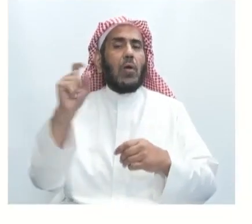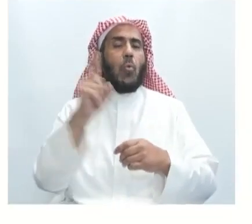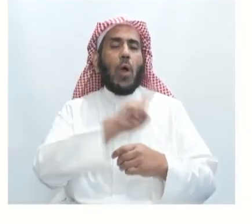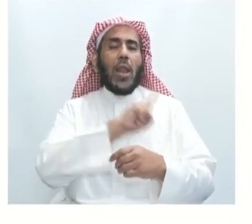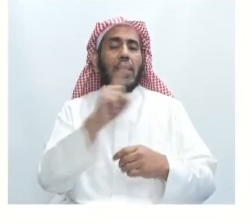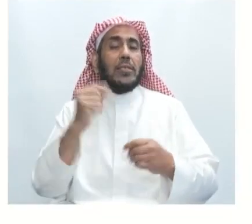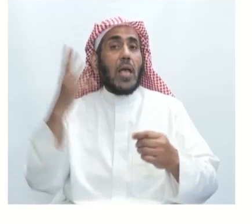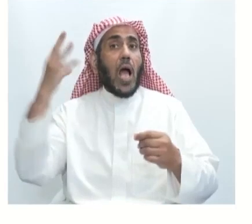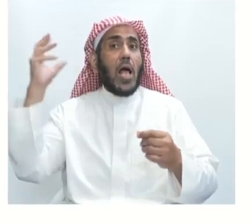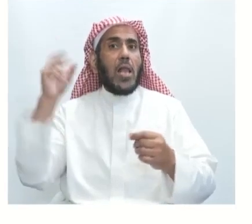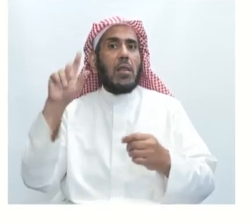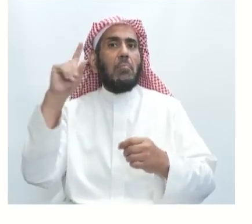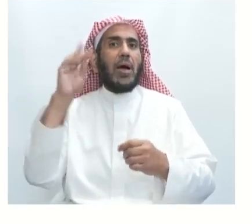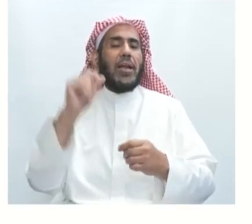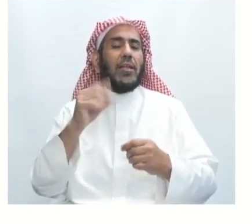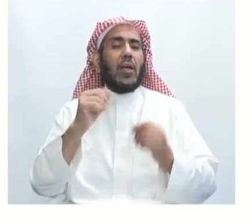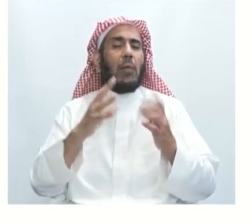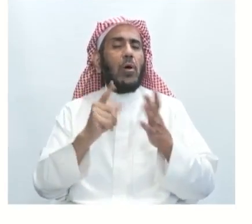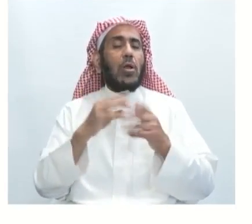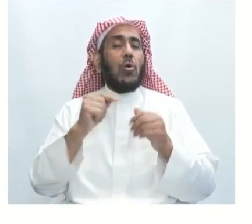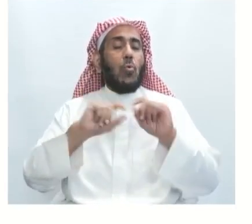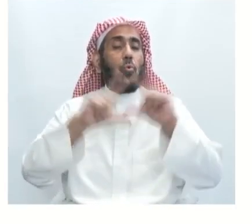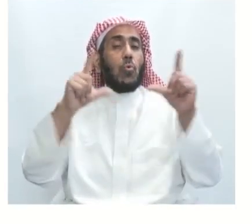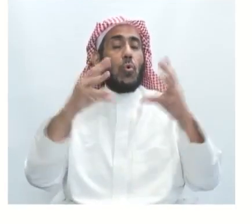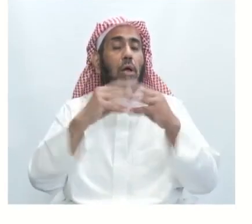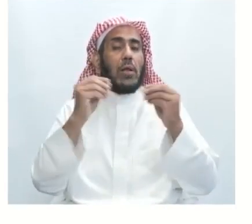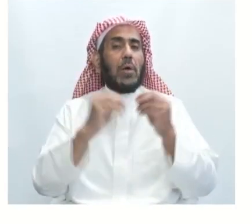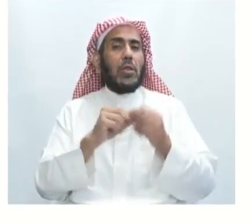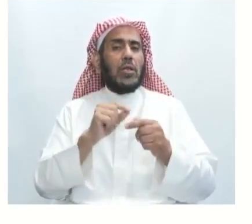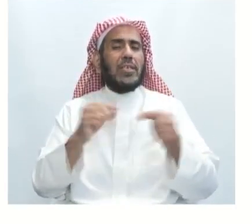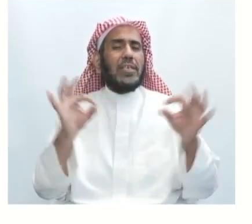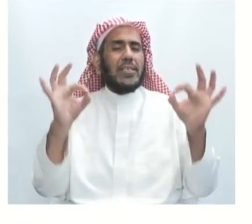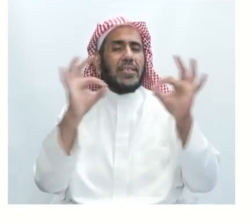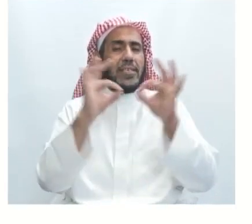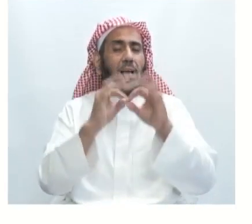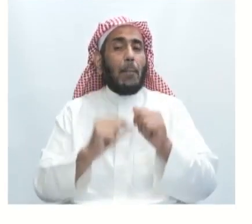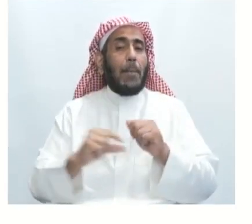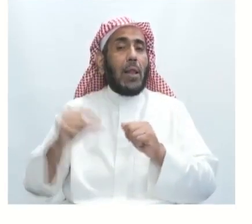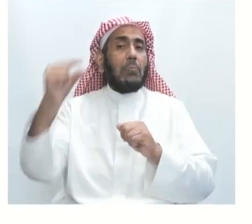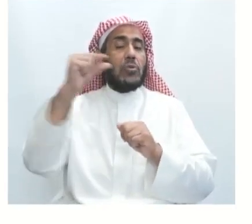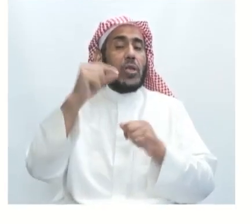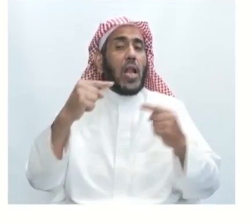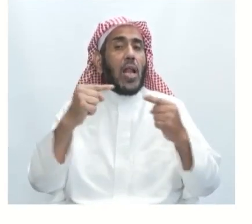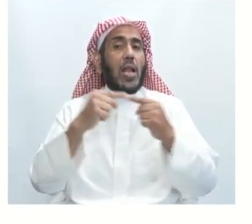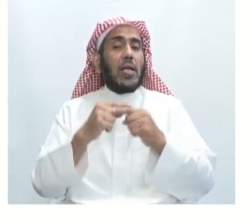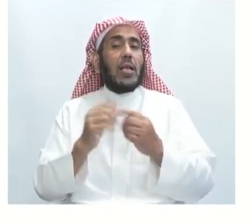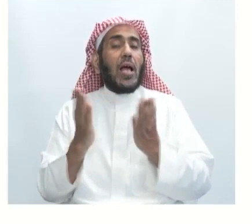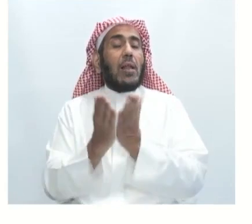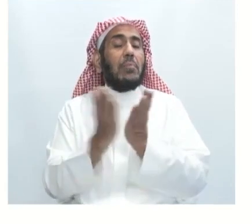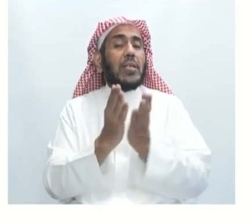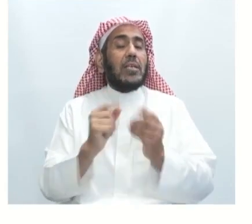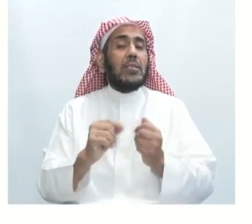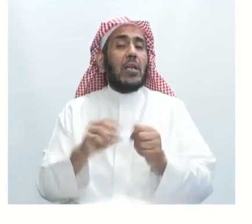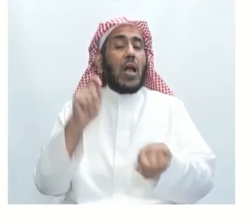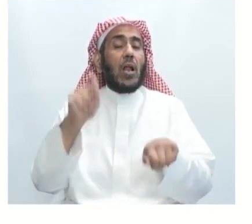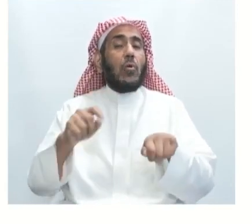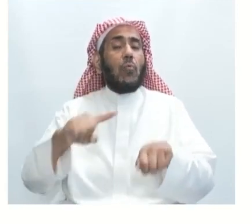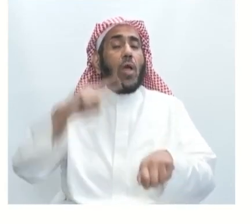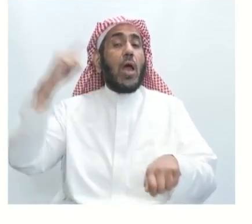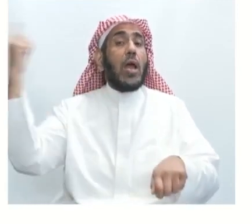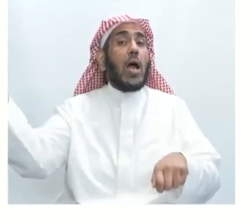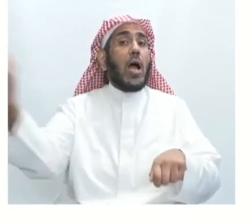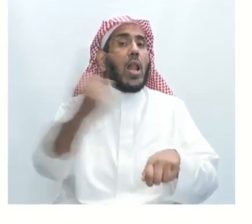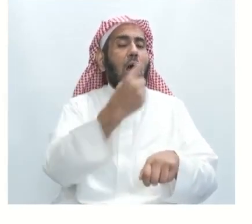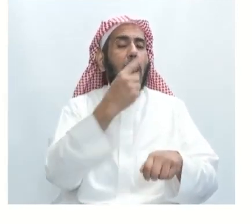النظام لوضوح المعنى وهذا السبب والاتساق مع المصطلح لدى المدارس القانونيه في انحاء العالم